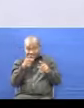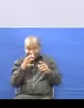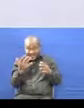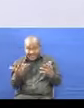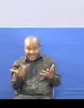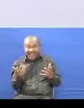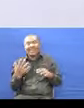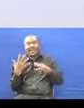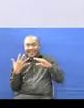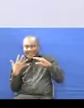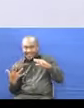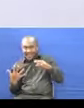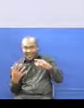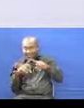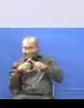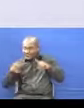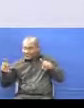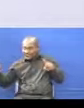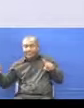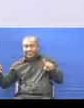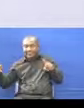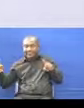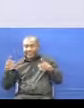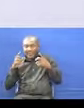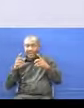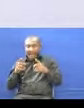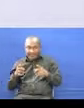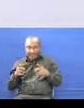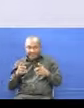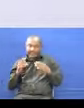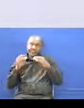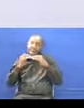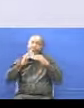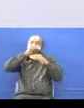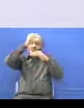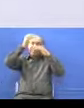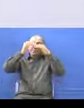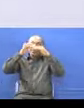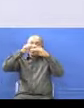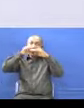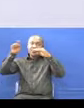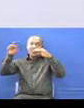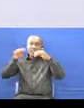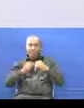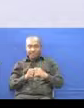Vizuri kabisa. 5. Aha. Ukishaweka asili yako, basi namba za